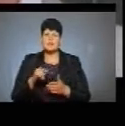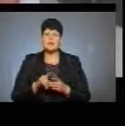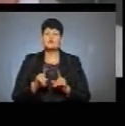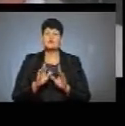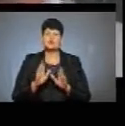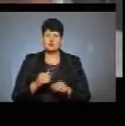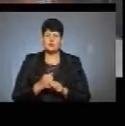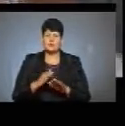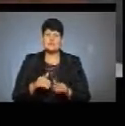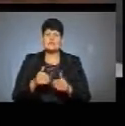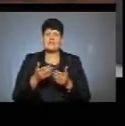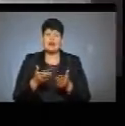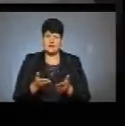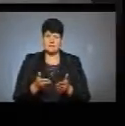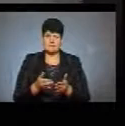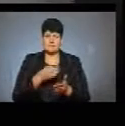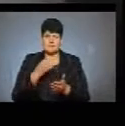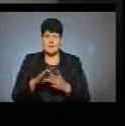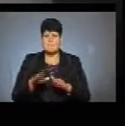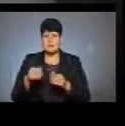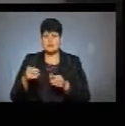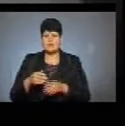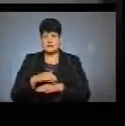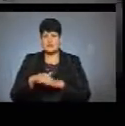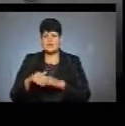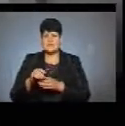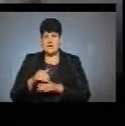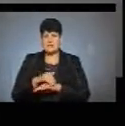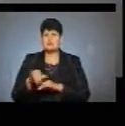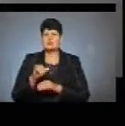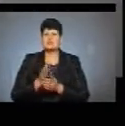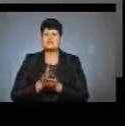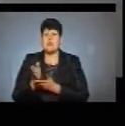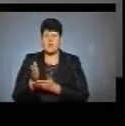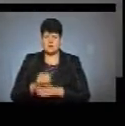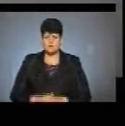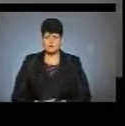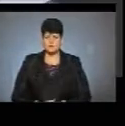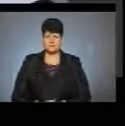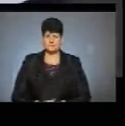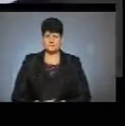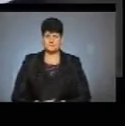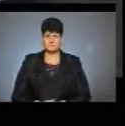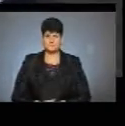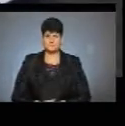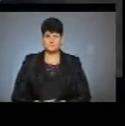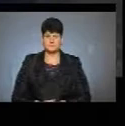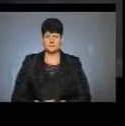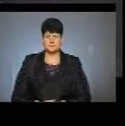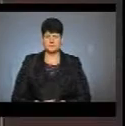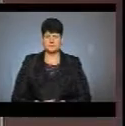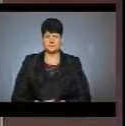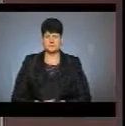робити зі зверненням, відповідає. Передамо далі за адресою, куди воно скеровано. Соломія Струс, Андрій Бодак. Новини на Суспільному.